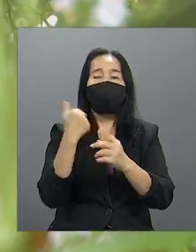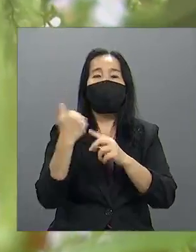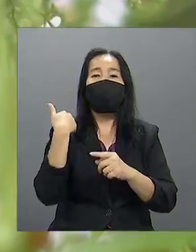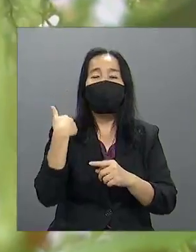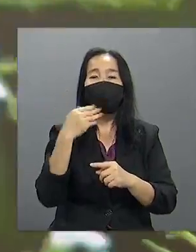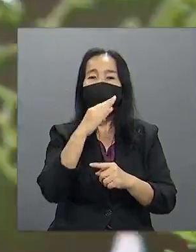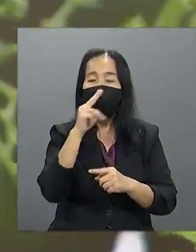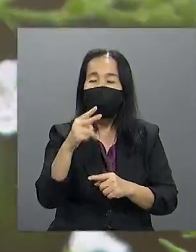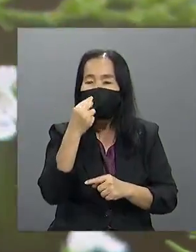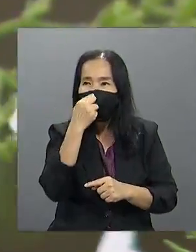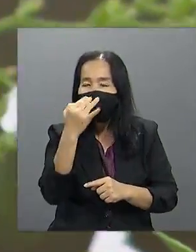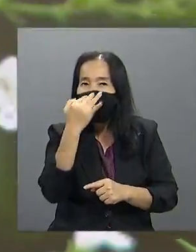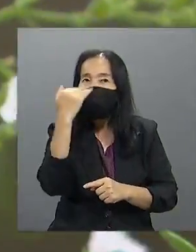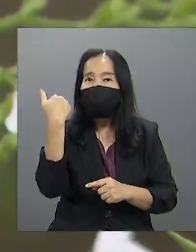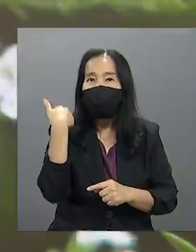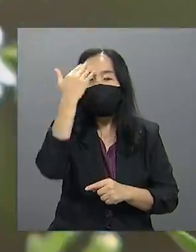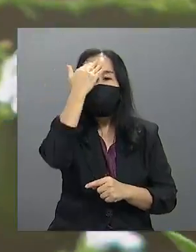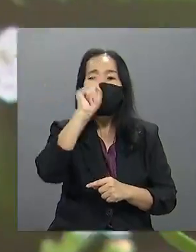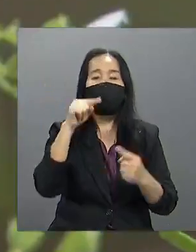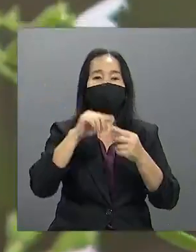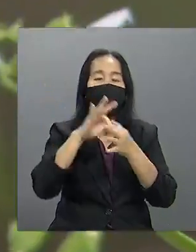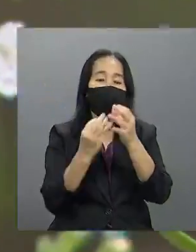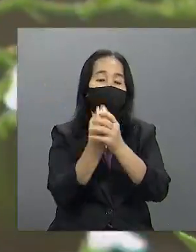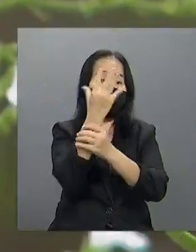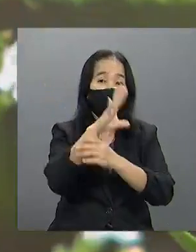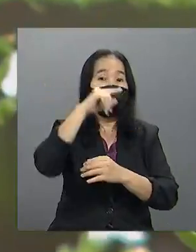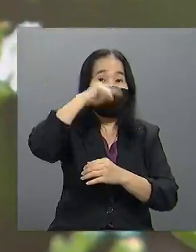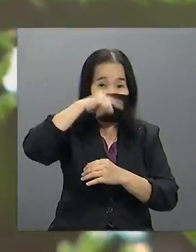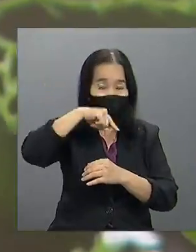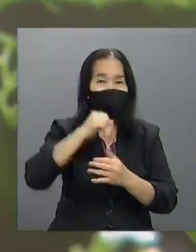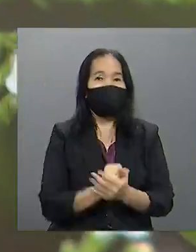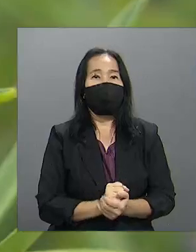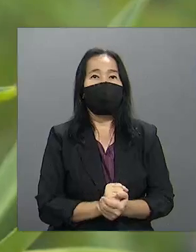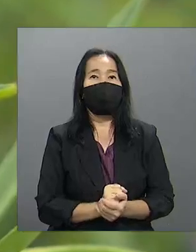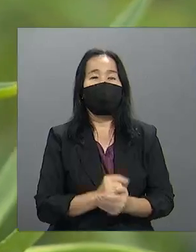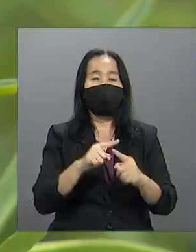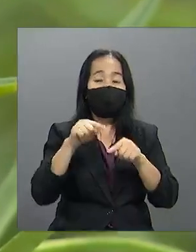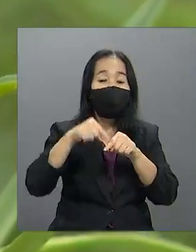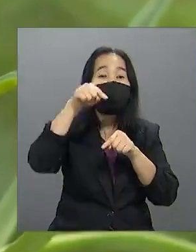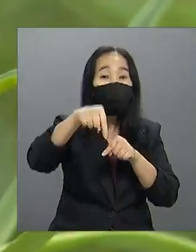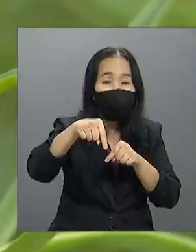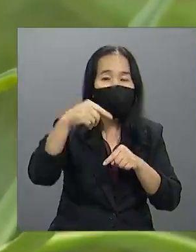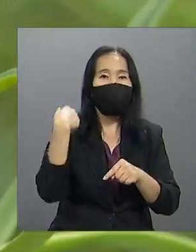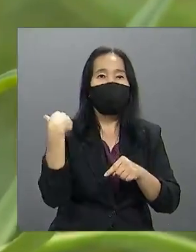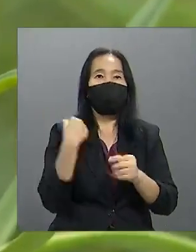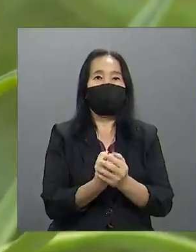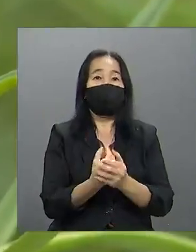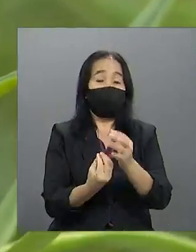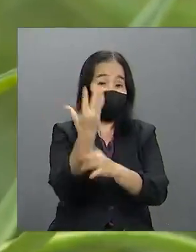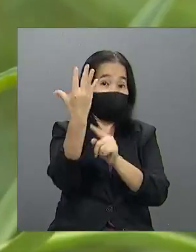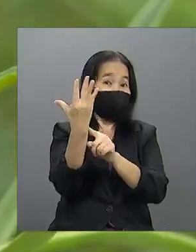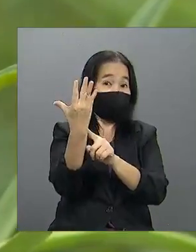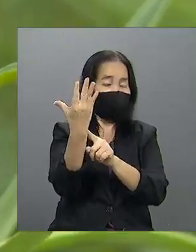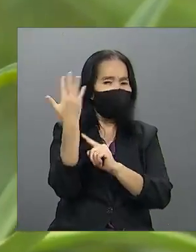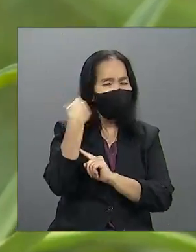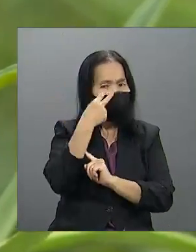มิ้นค่ะเพราะว่าเป็นสมุนไพรตระกูลเดียวกับมิ้นนะคะส่วนต้นข้างๆกันนี้ค่ะคุณหน้าคุณตาไหมคะอาจจะเคยเห็นจากเครื่องดื่มต่